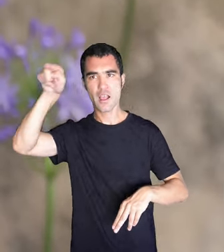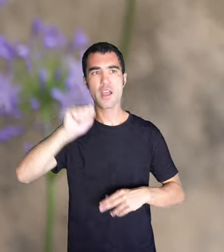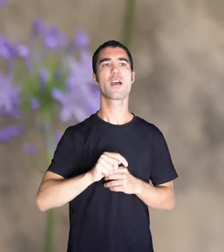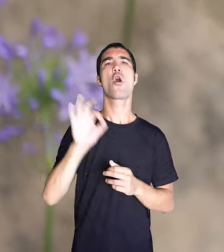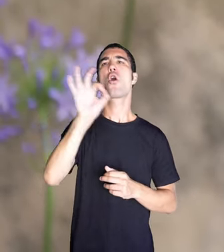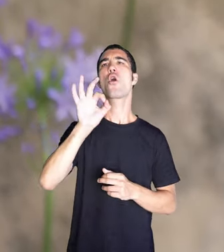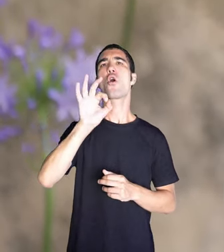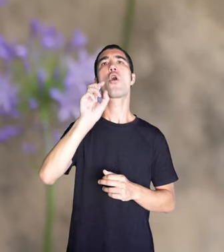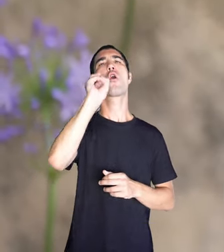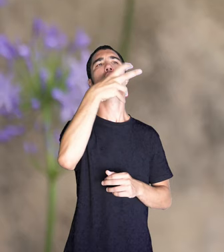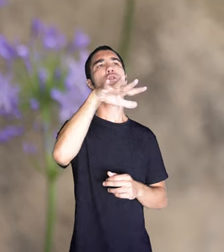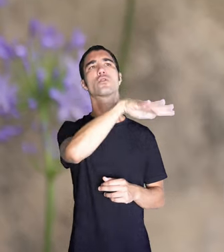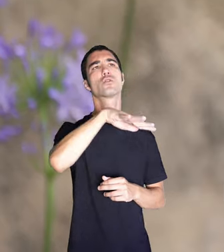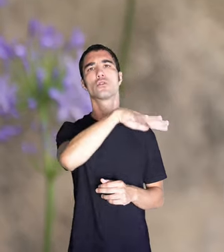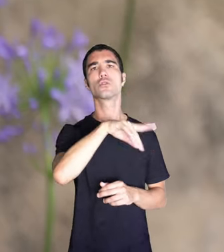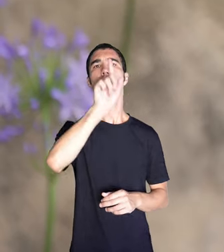o també a l'altra banda,